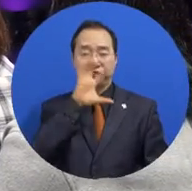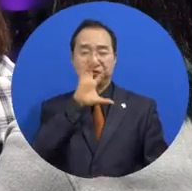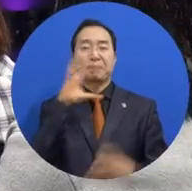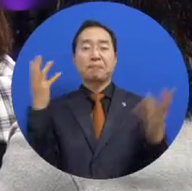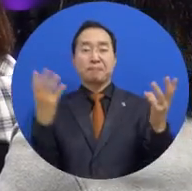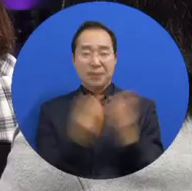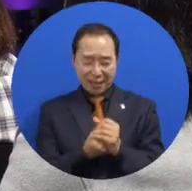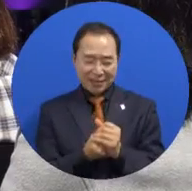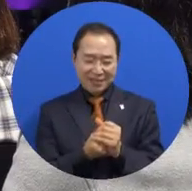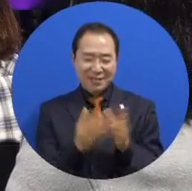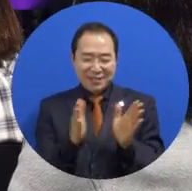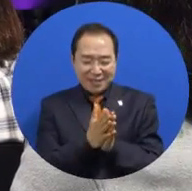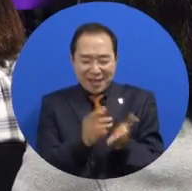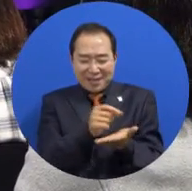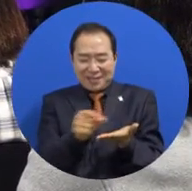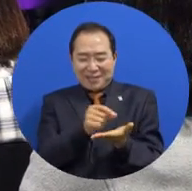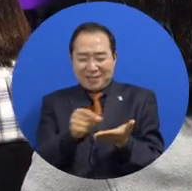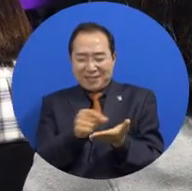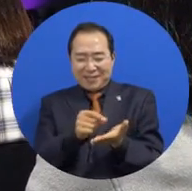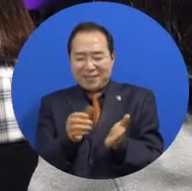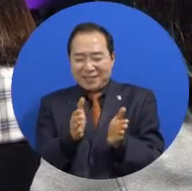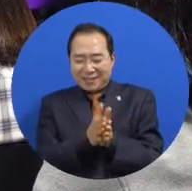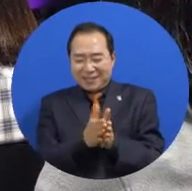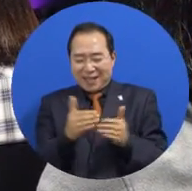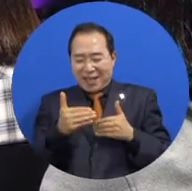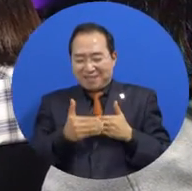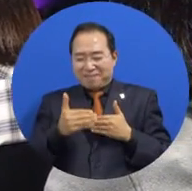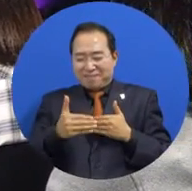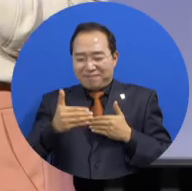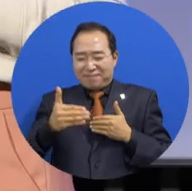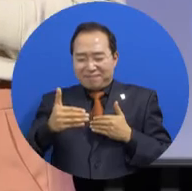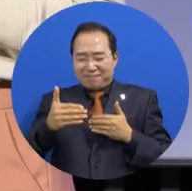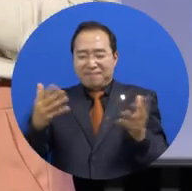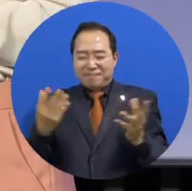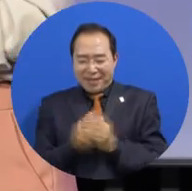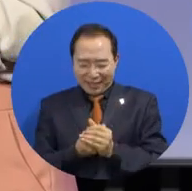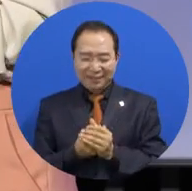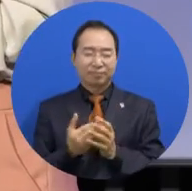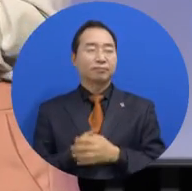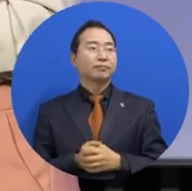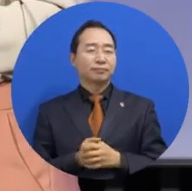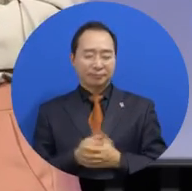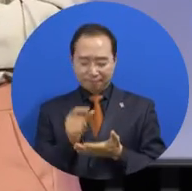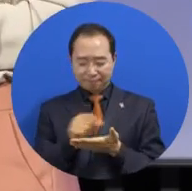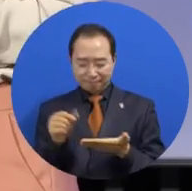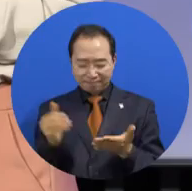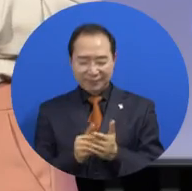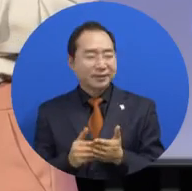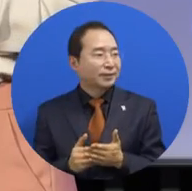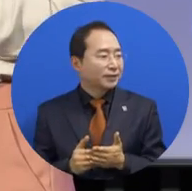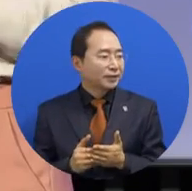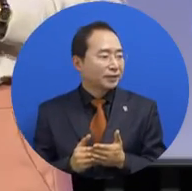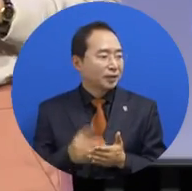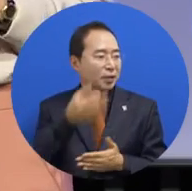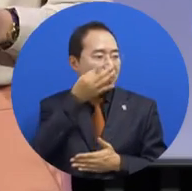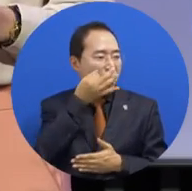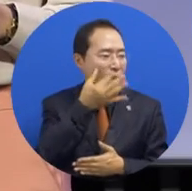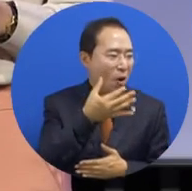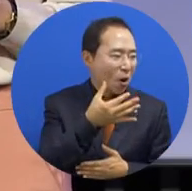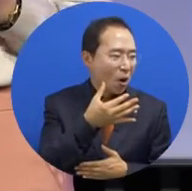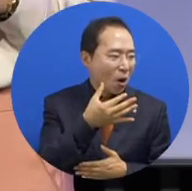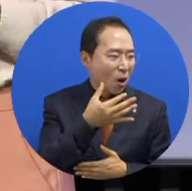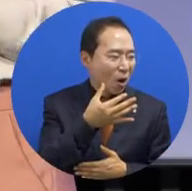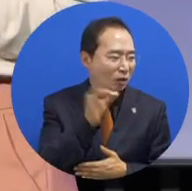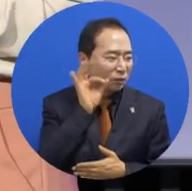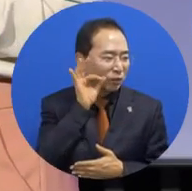그러면은 그런 훈련을 통해서 조금 쓰기 시작은 했는데, 어쩐지 남에게는 못 보여줄 것 같고 또 아무리